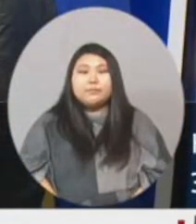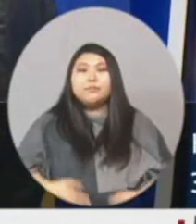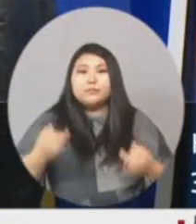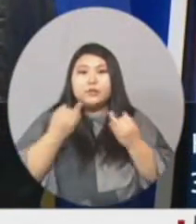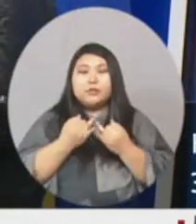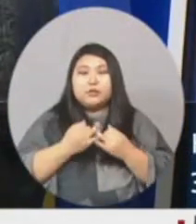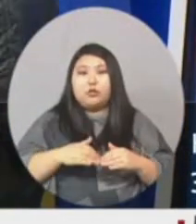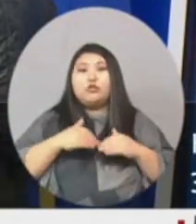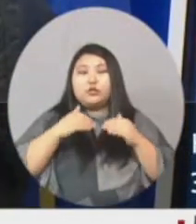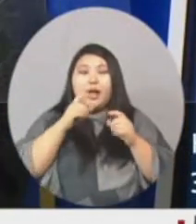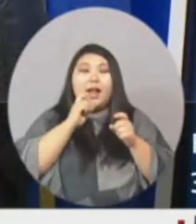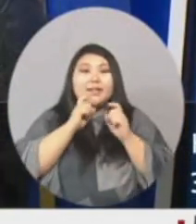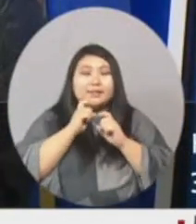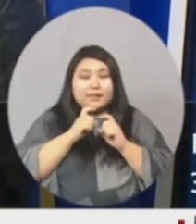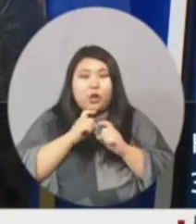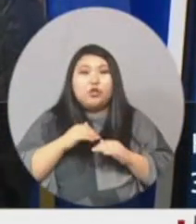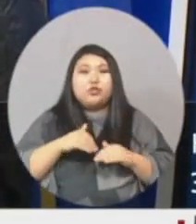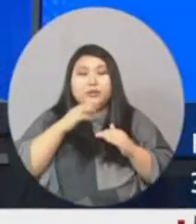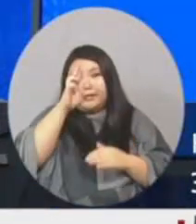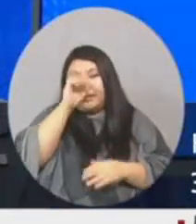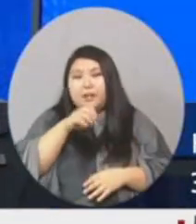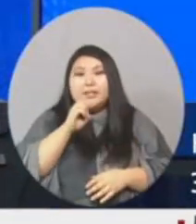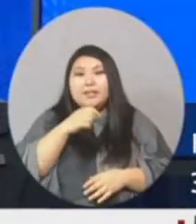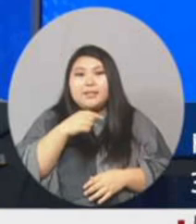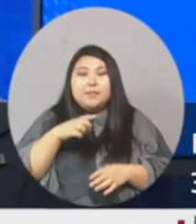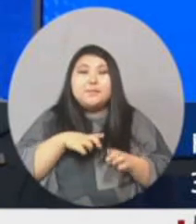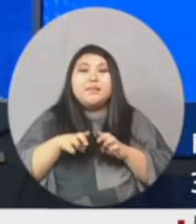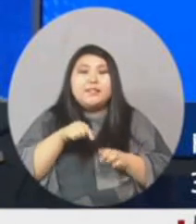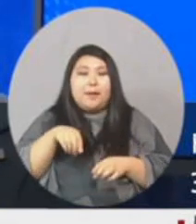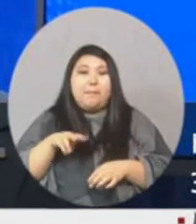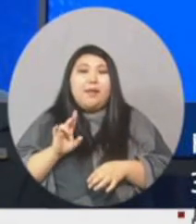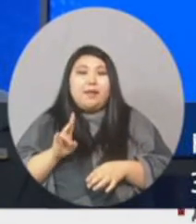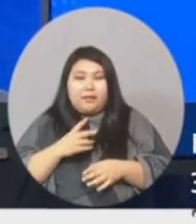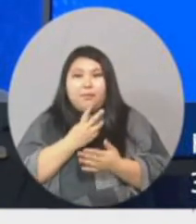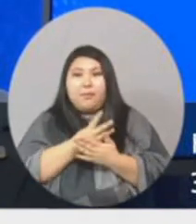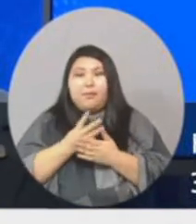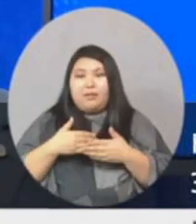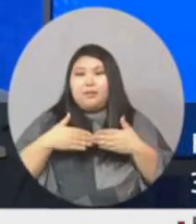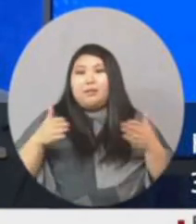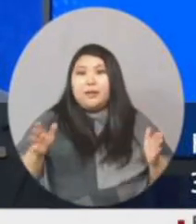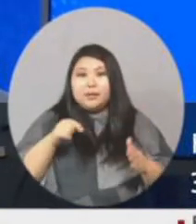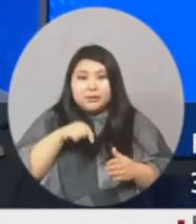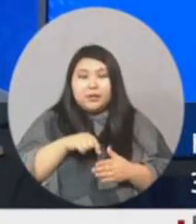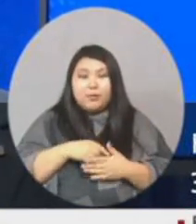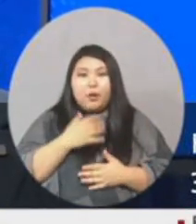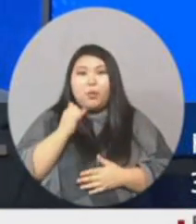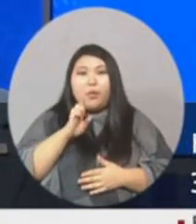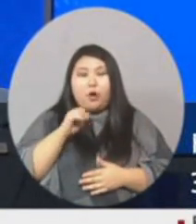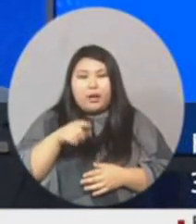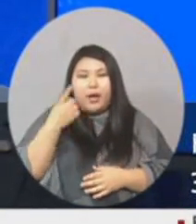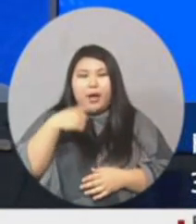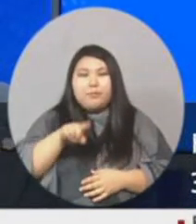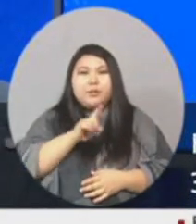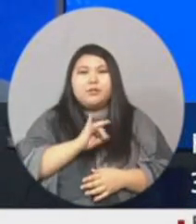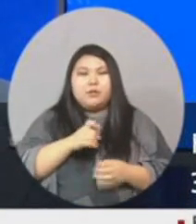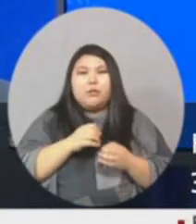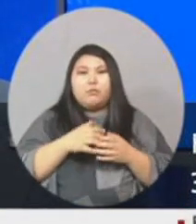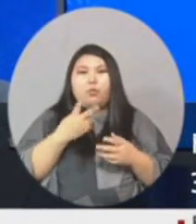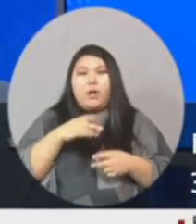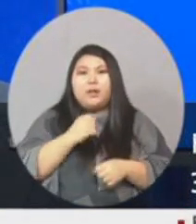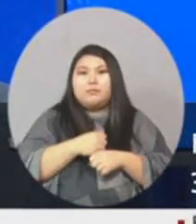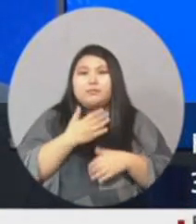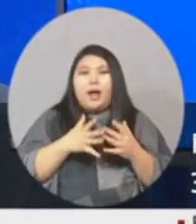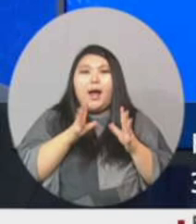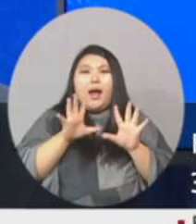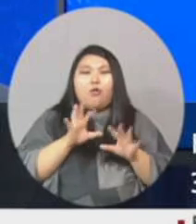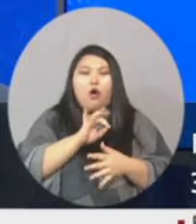Захим хөгжил харилцаа холбооны яамнаас e-business цэгийн захим хуудсыг үйлчлэгэнд нэвтрүүллээ. Энэ хуудснаас нийслэл хотод хамгийн түгээмэл үйл ажиллагаа явуулдаг 10